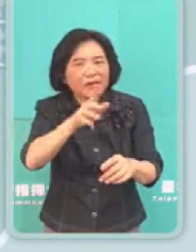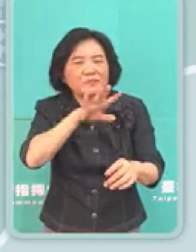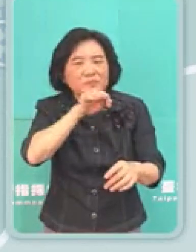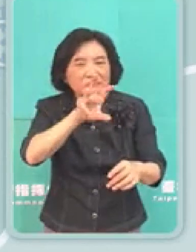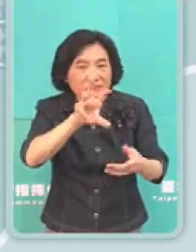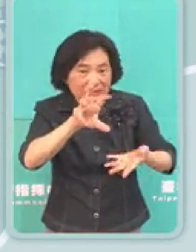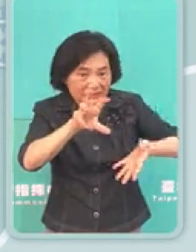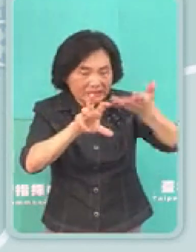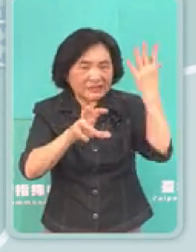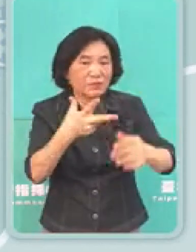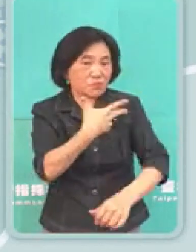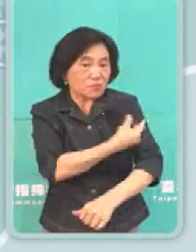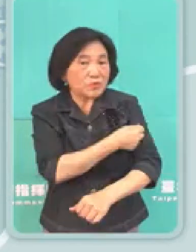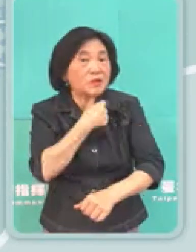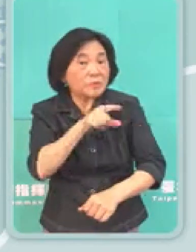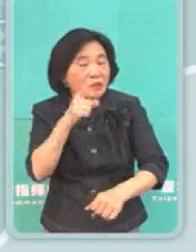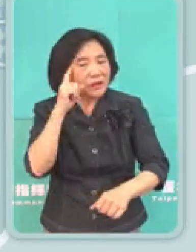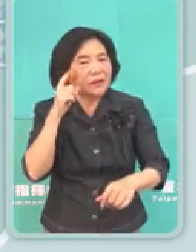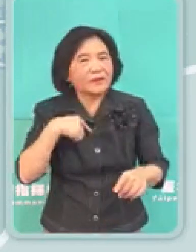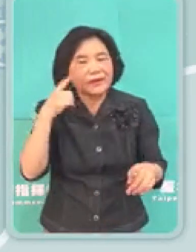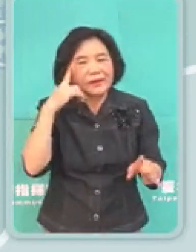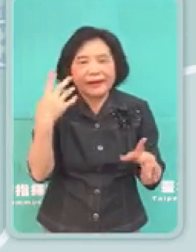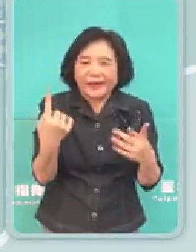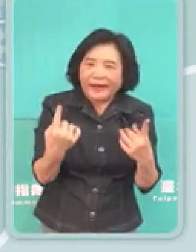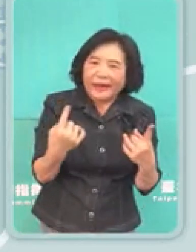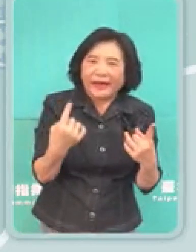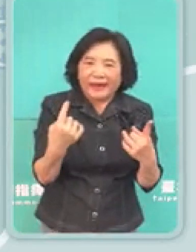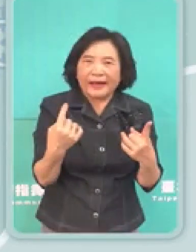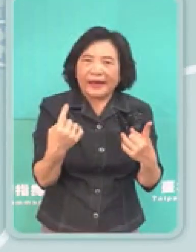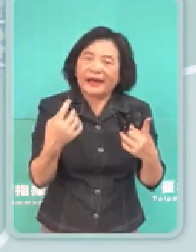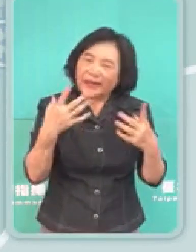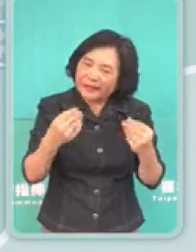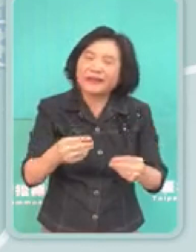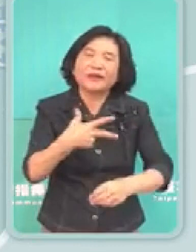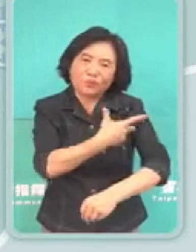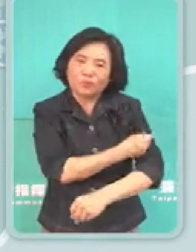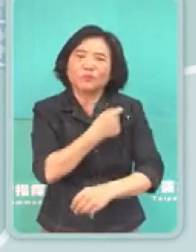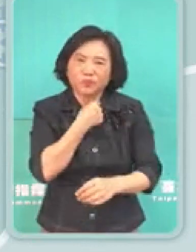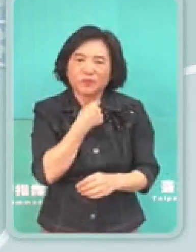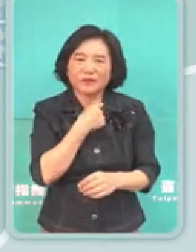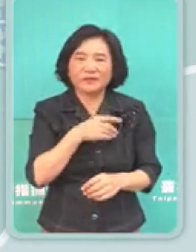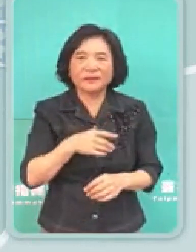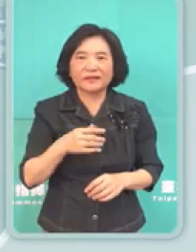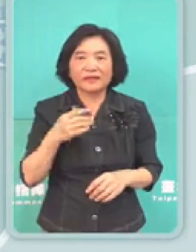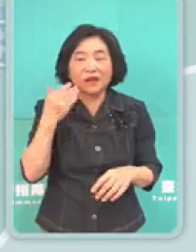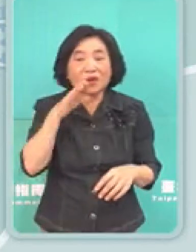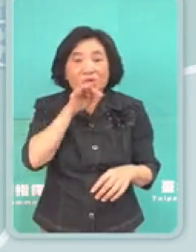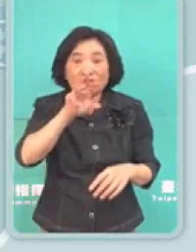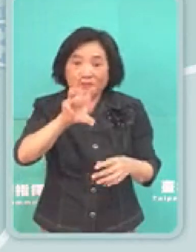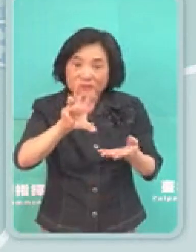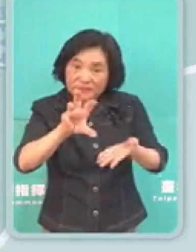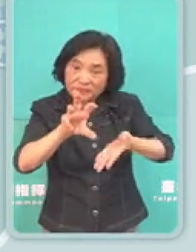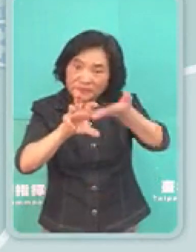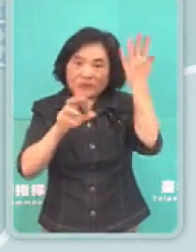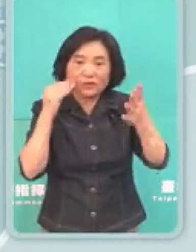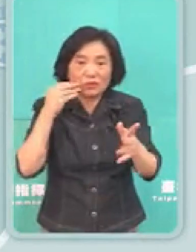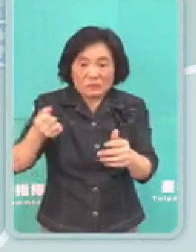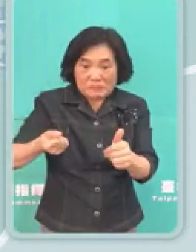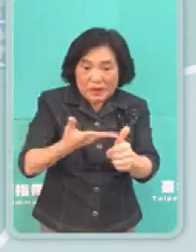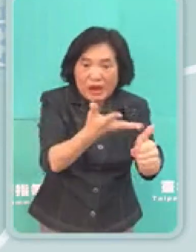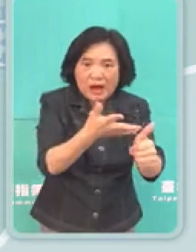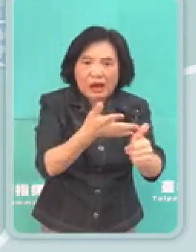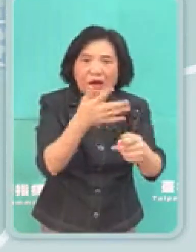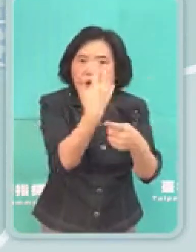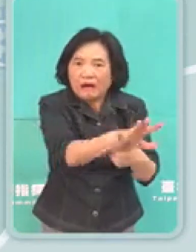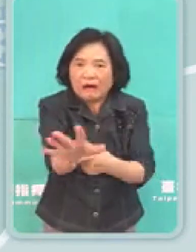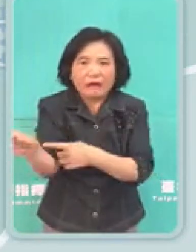真的要打疫苗吗？我说哈，两害相权取其轻，因为你那个80岁以上，你知道，你真的感染一次，死